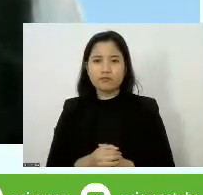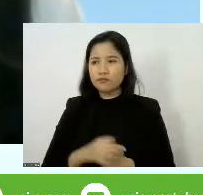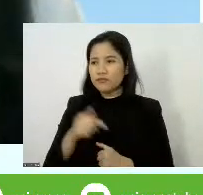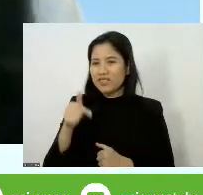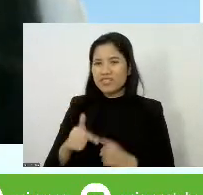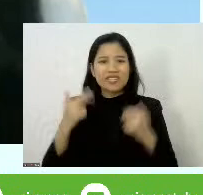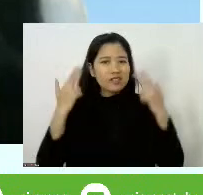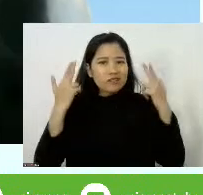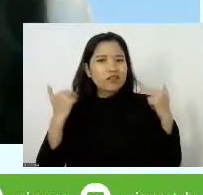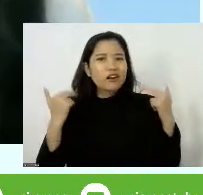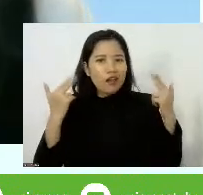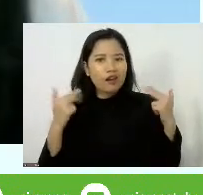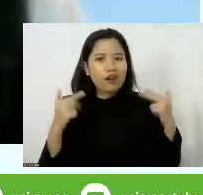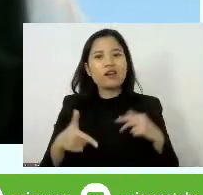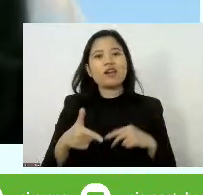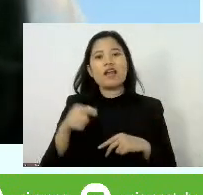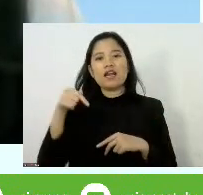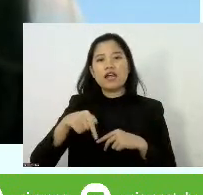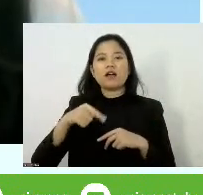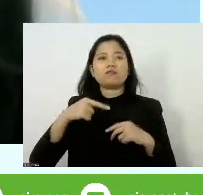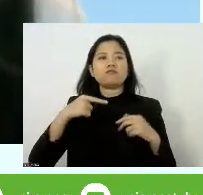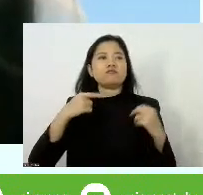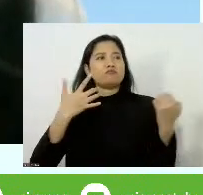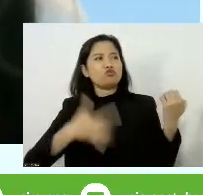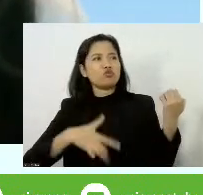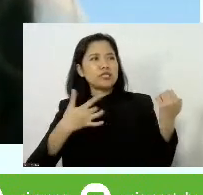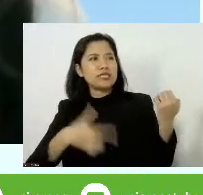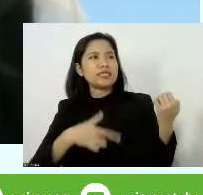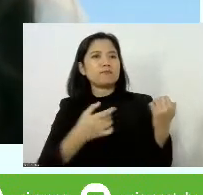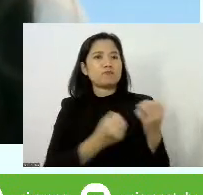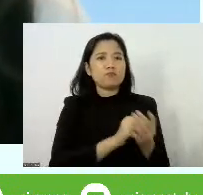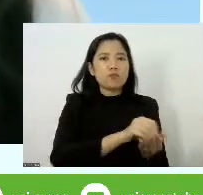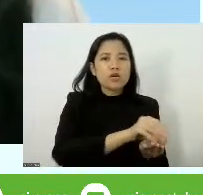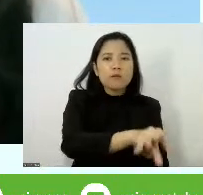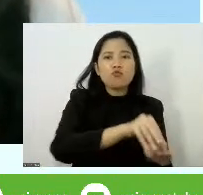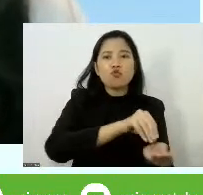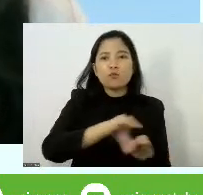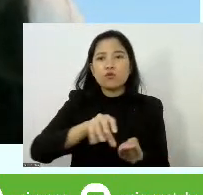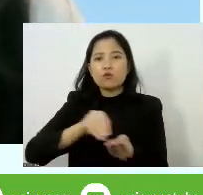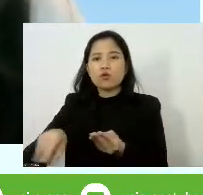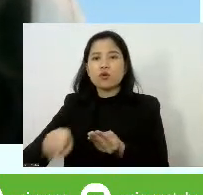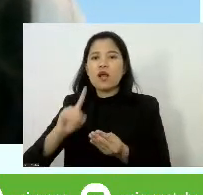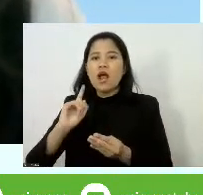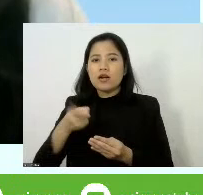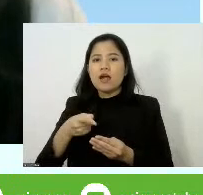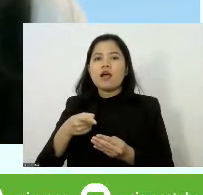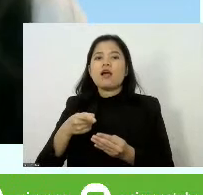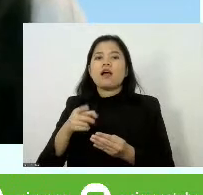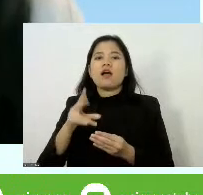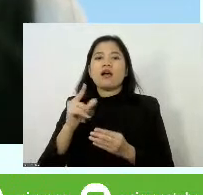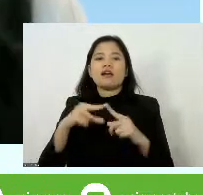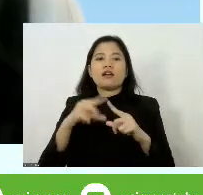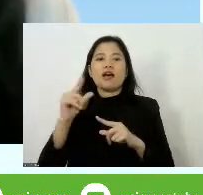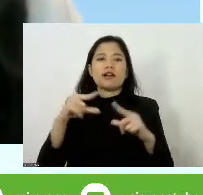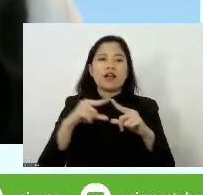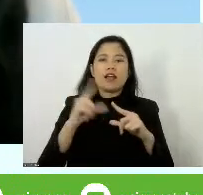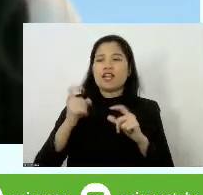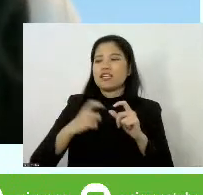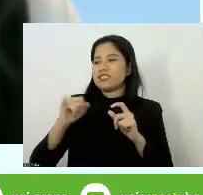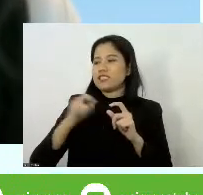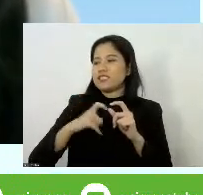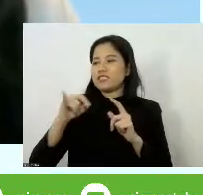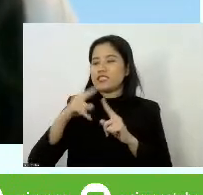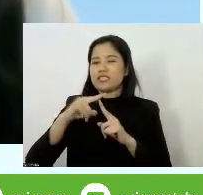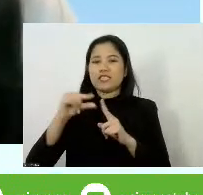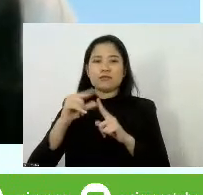maksudnya Ya kalau dilihat dari musisi yang berkebun tuh ada Rara Sekar ada ozip si ada juga Vira Talisa yang